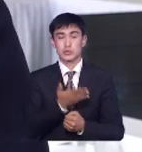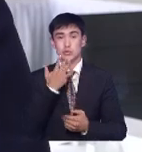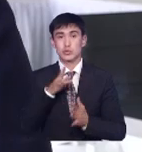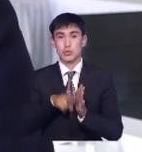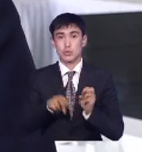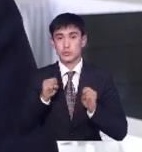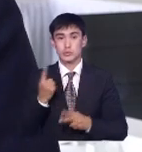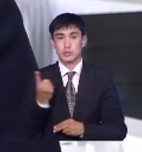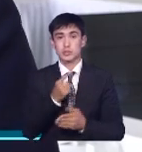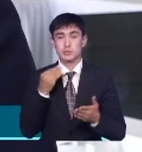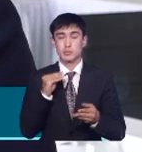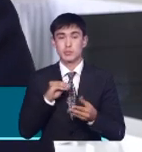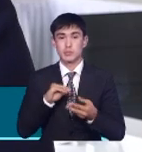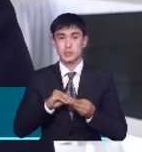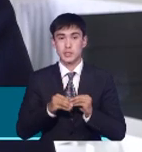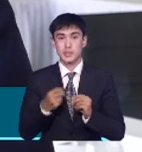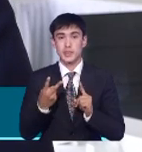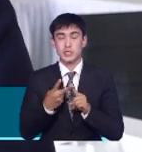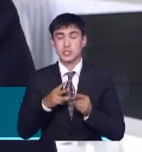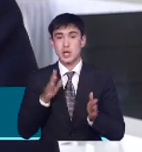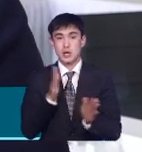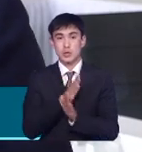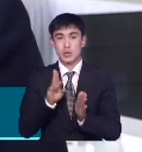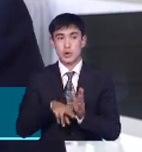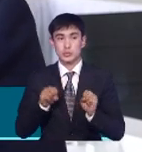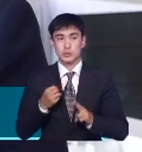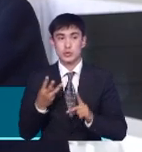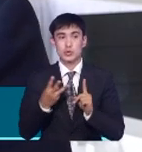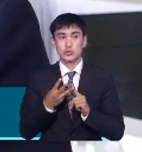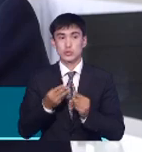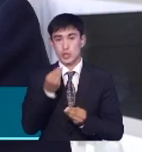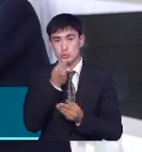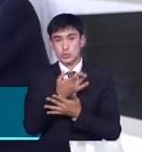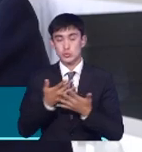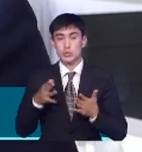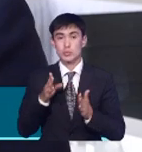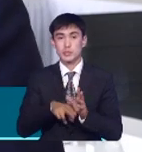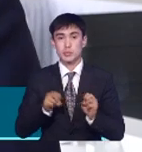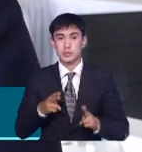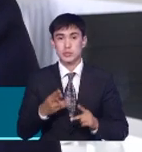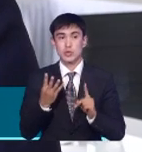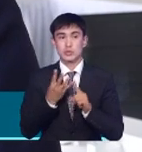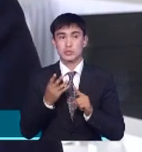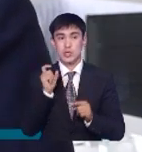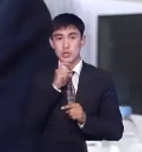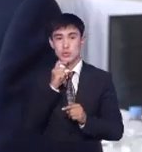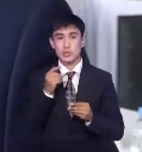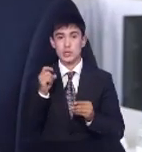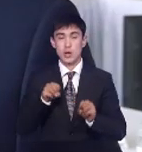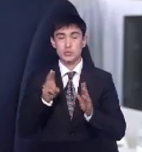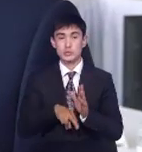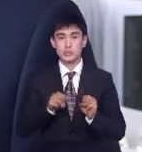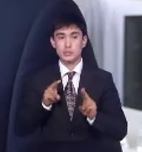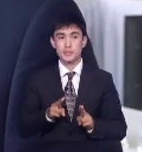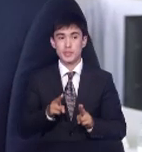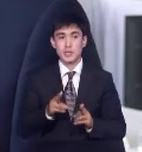қауіпсіздігіміз бұл ең бірінші мәселе. Екінші экологиялық қауіпсіздік, үшінші азық-түлік қауіпсіздігі, төртінші экономикалық қауіпсіздік, ең